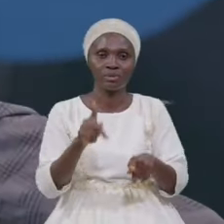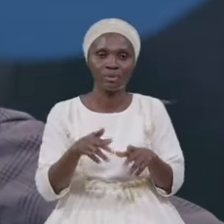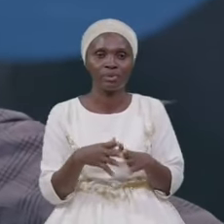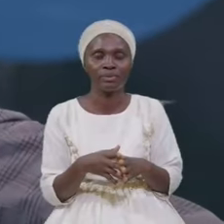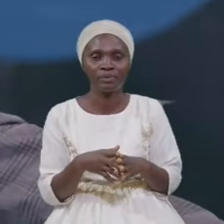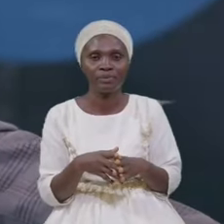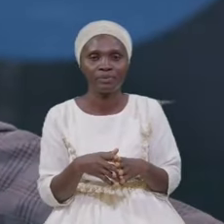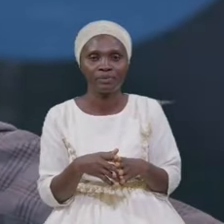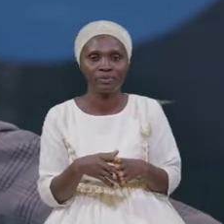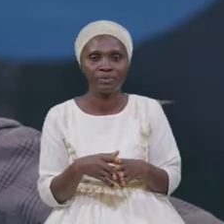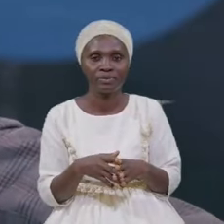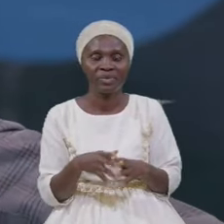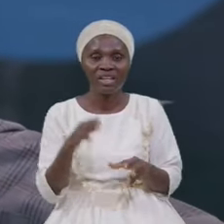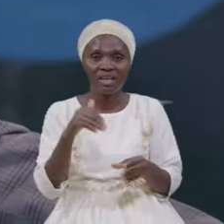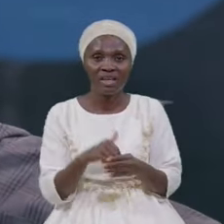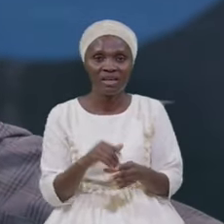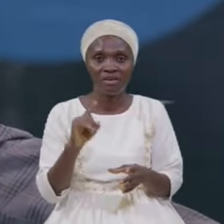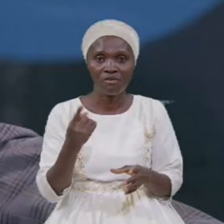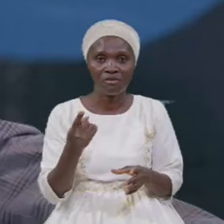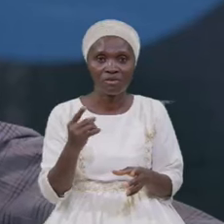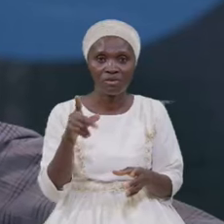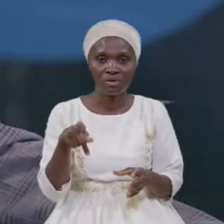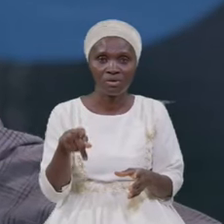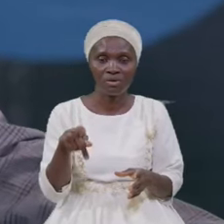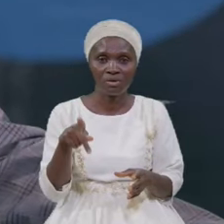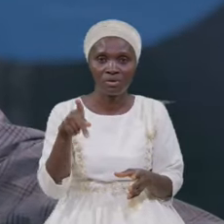le jugement va commencer dans la maison de Dieu.